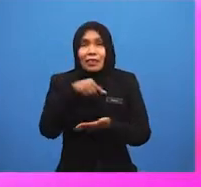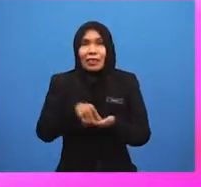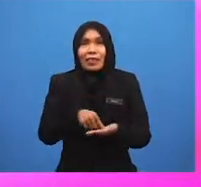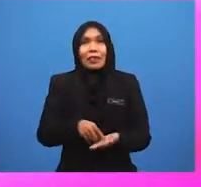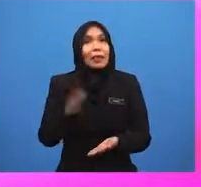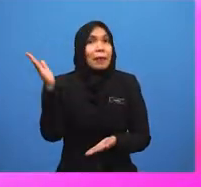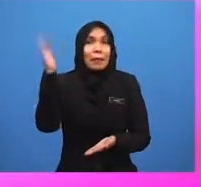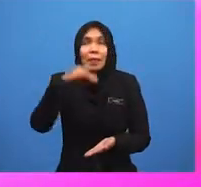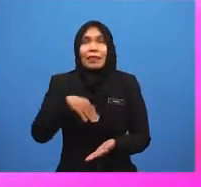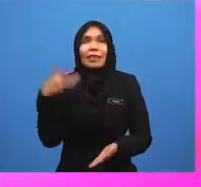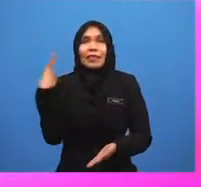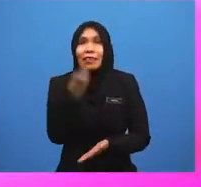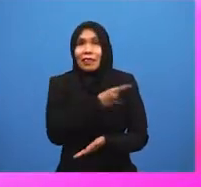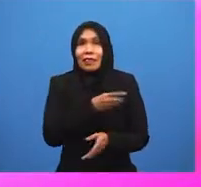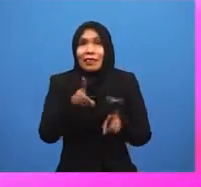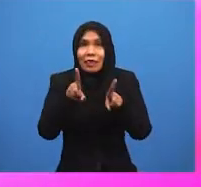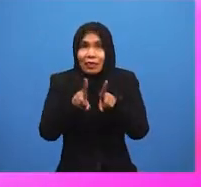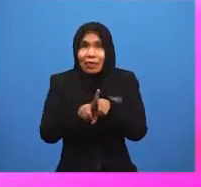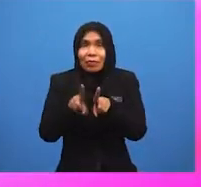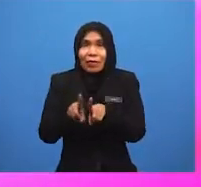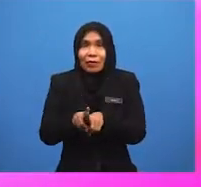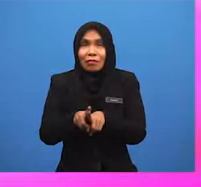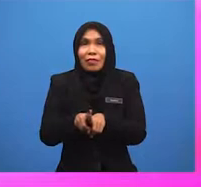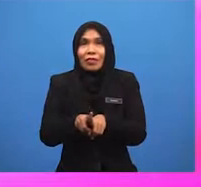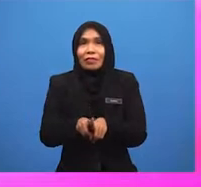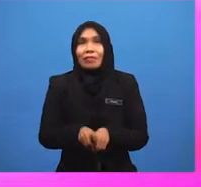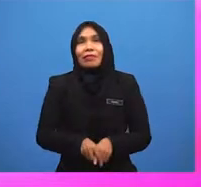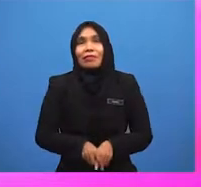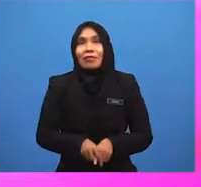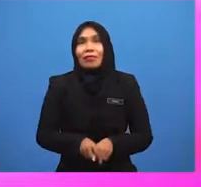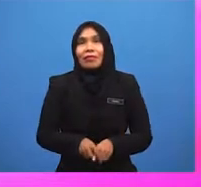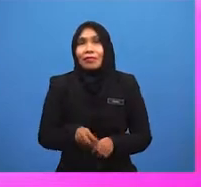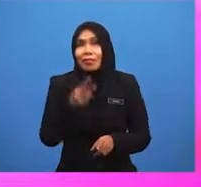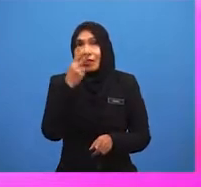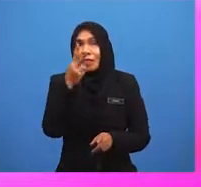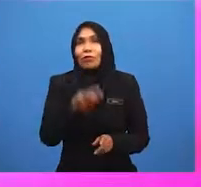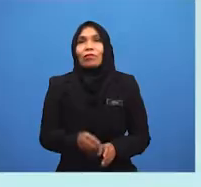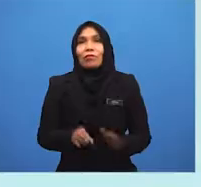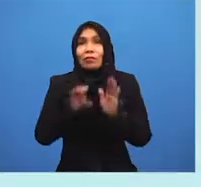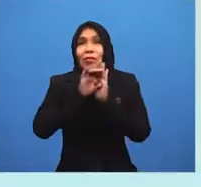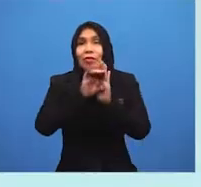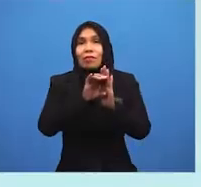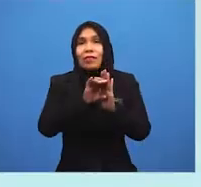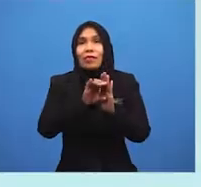kita sama-sama menghayati sebuah gambar yang diberikan.